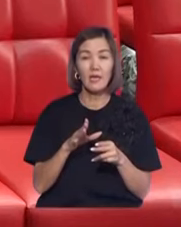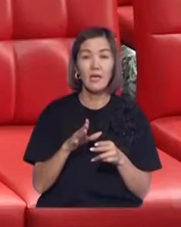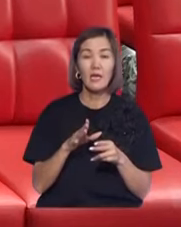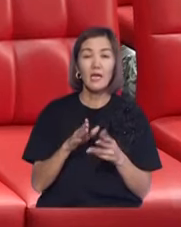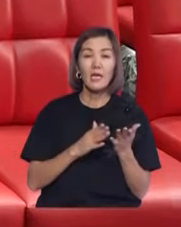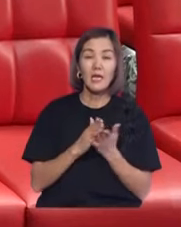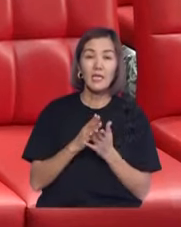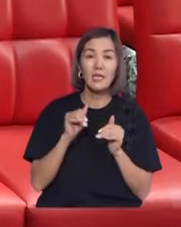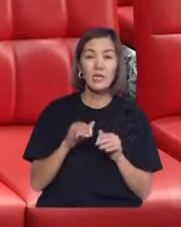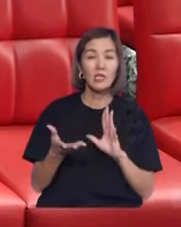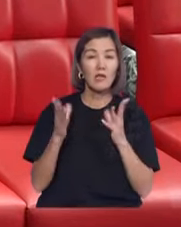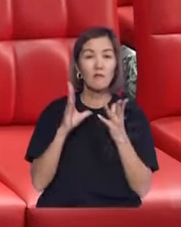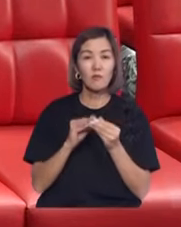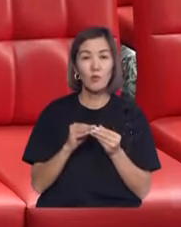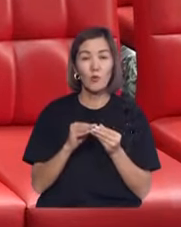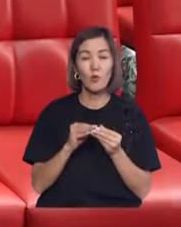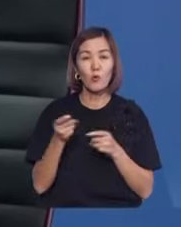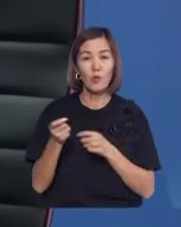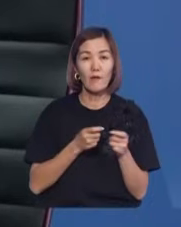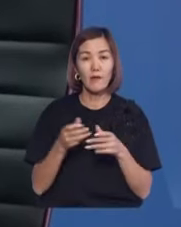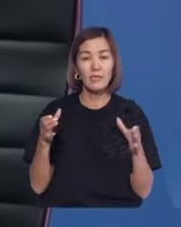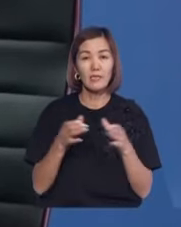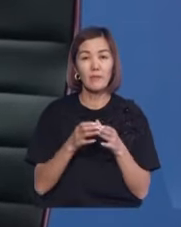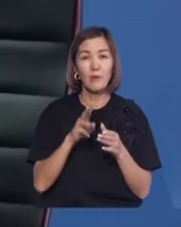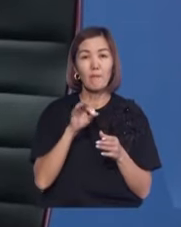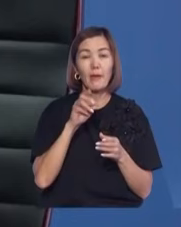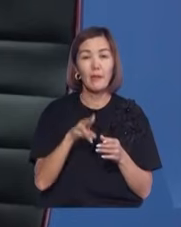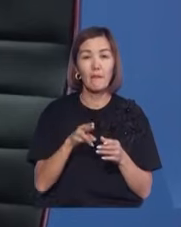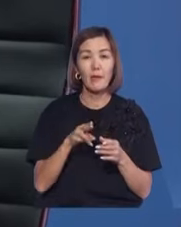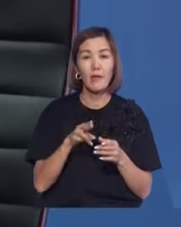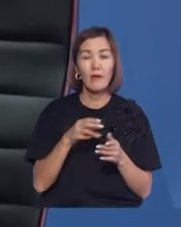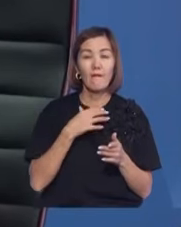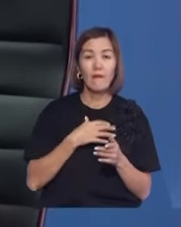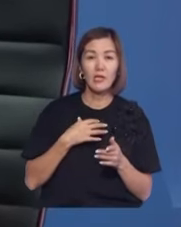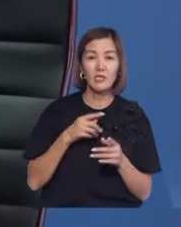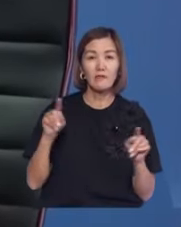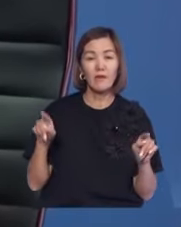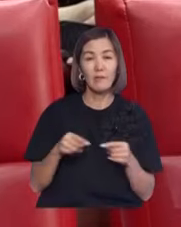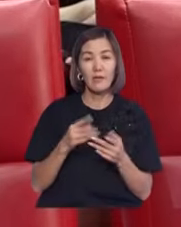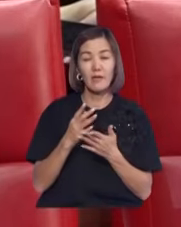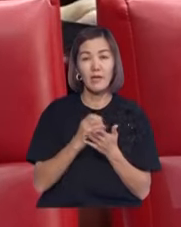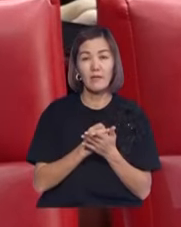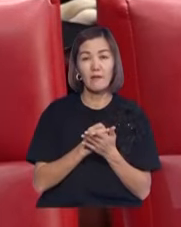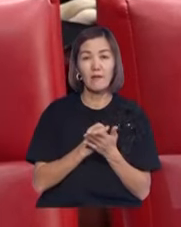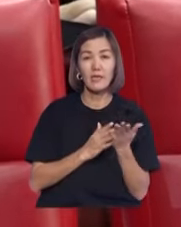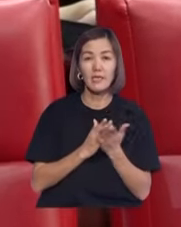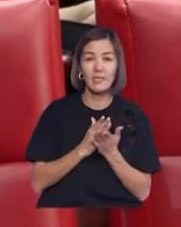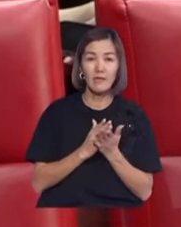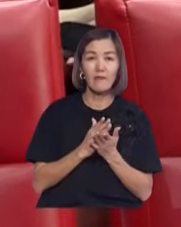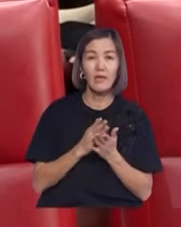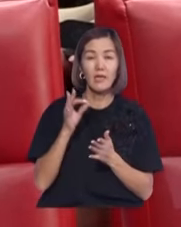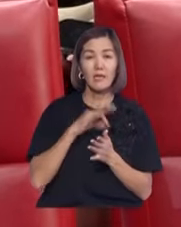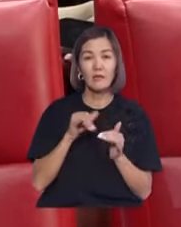цифровизация. Кадры решают все, подчеркнул руководитель департамента Кублан Манап, отмечая важность формирования кадрового резерва